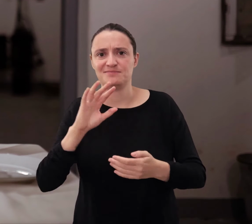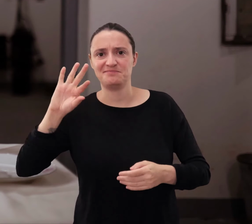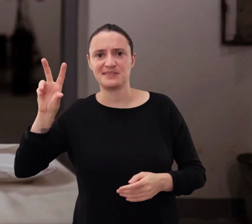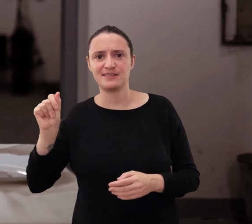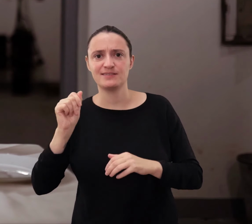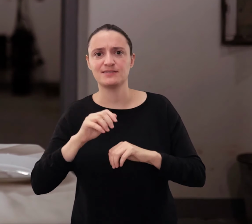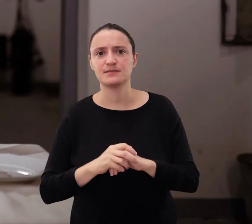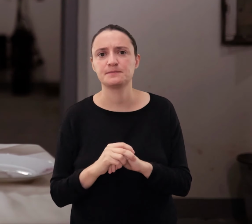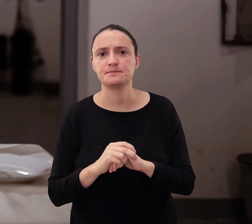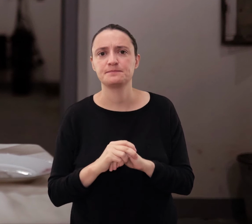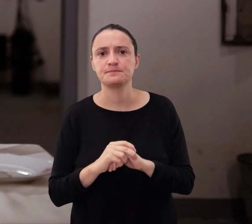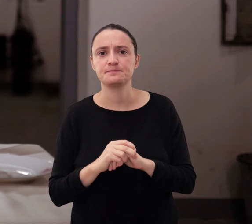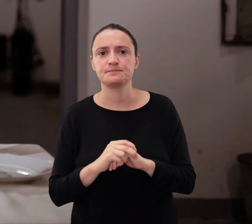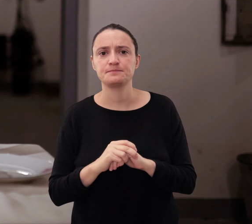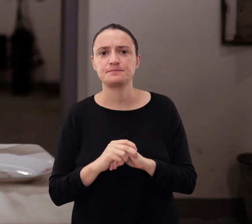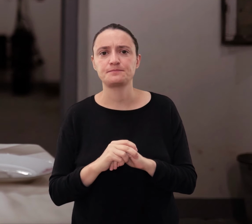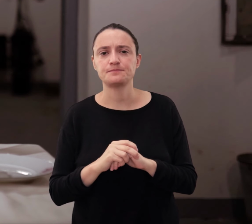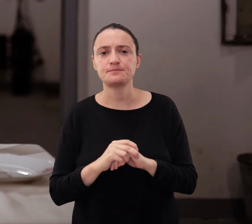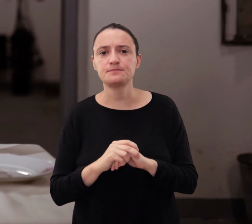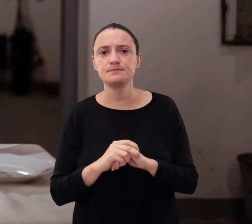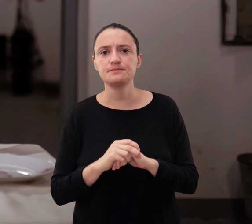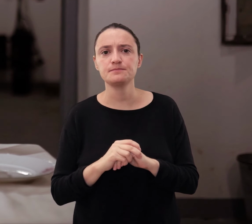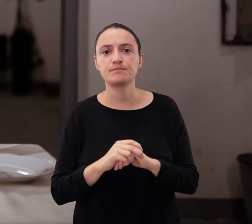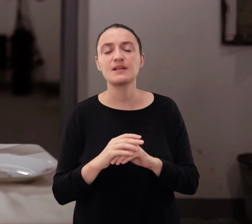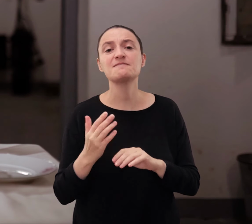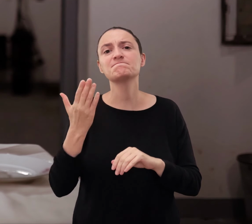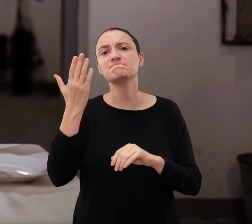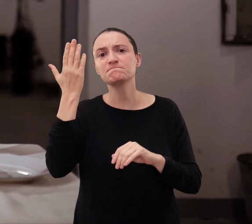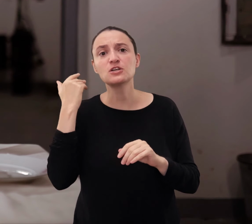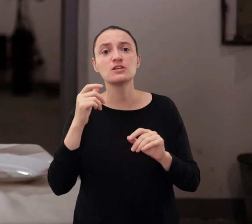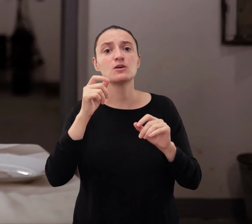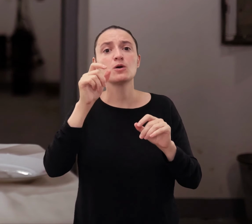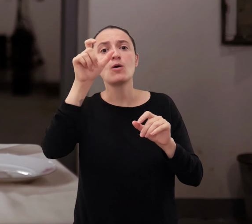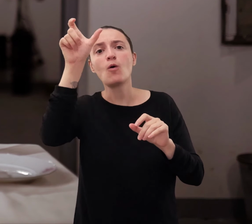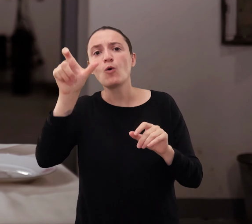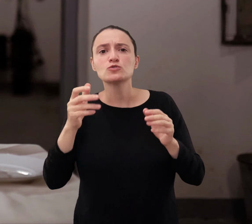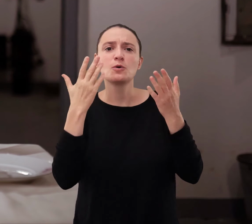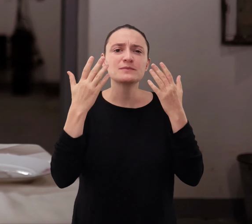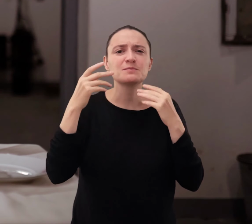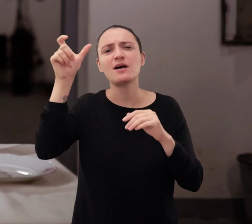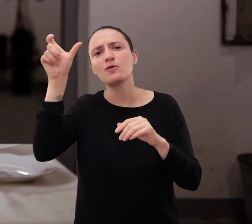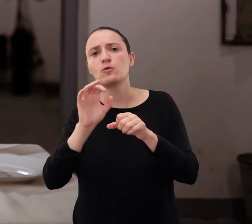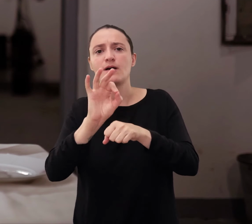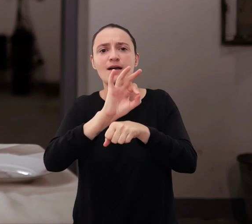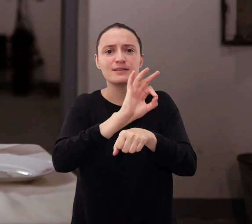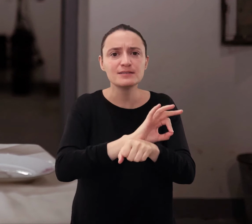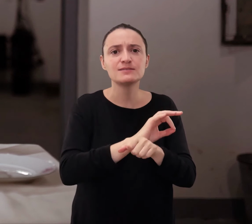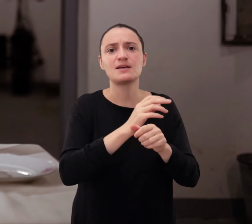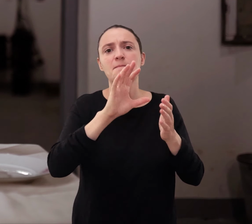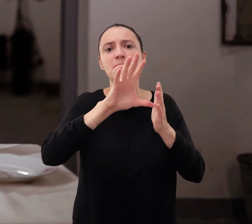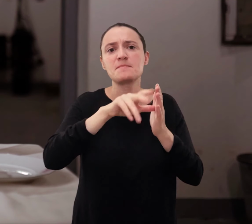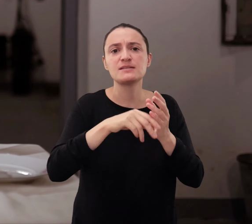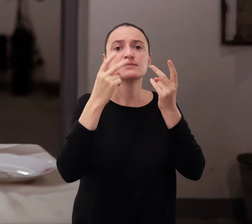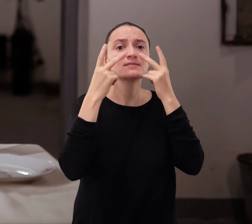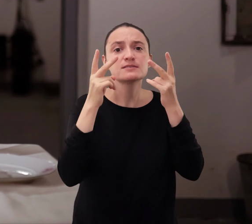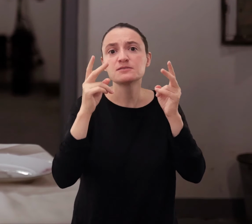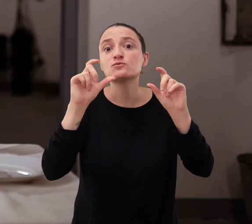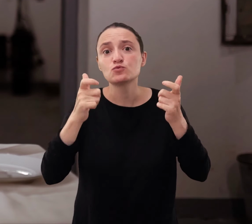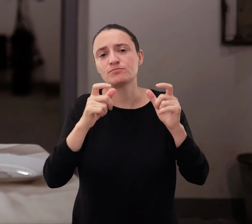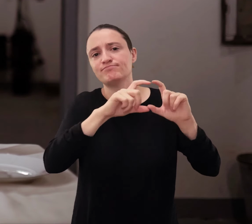modernistyczną. Wszyscy spacerowicze, architekci chodzili po mieście oglądając